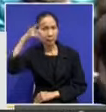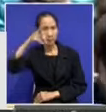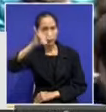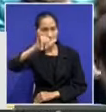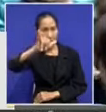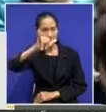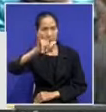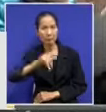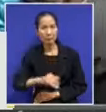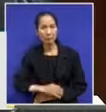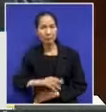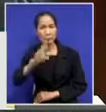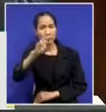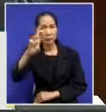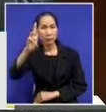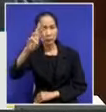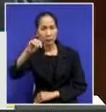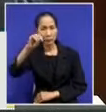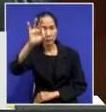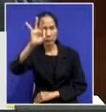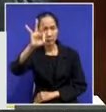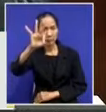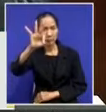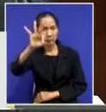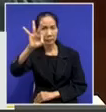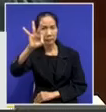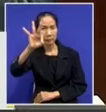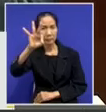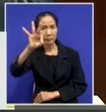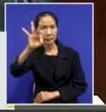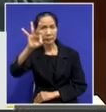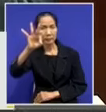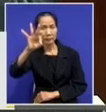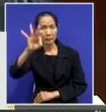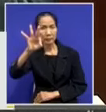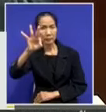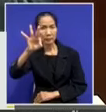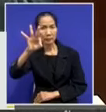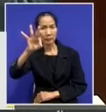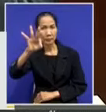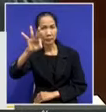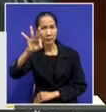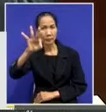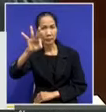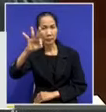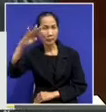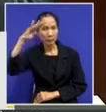ธ์จันทร์โอชาครับ 669นายสุรสิทธิ์วงวิทยานันท ์พลเอกประยุทธ์จันทร์โอช